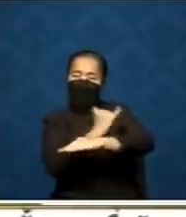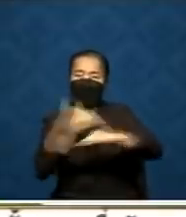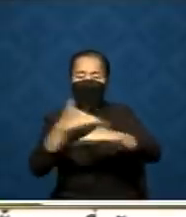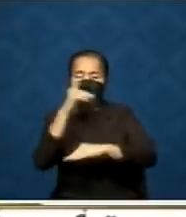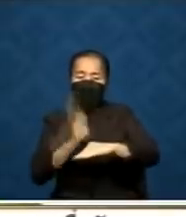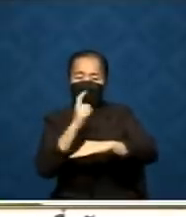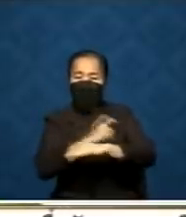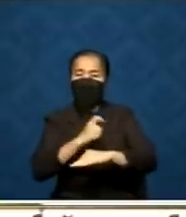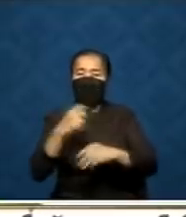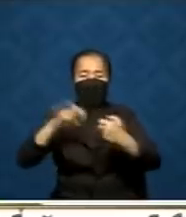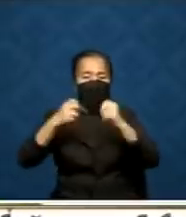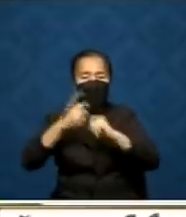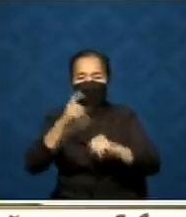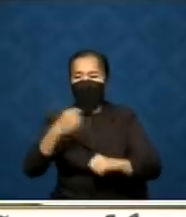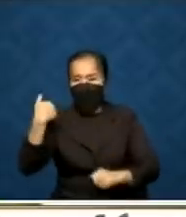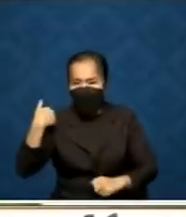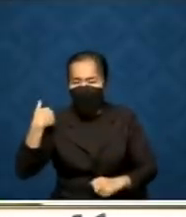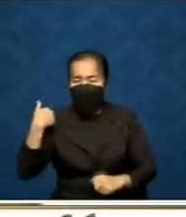มีไหม